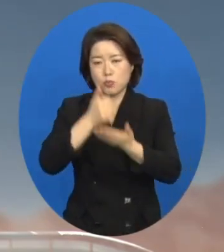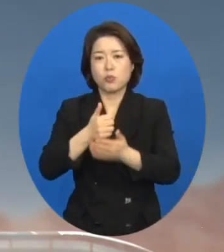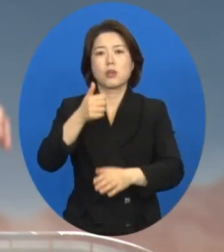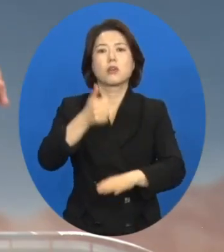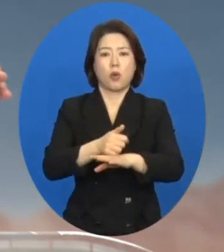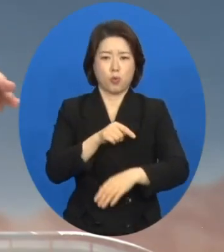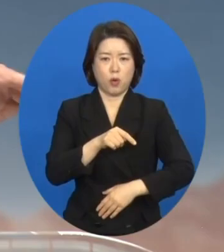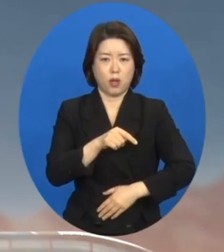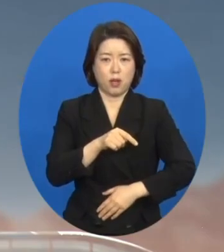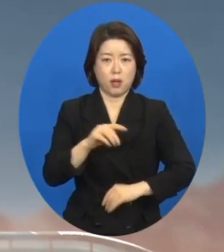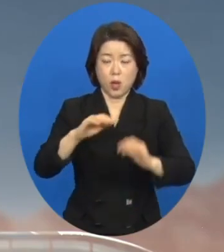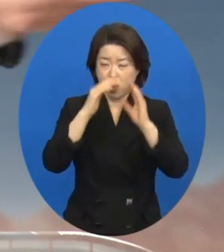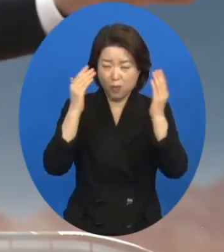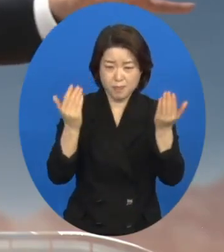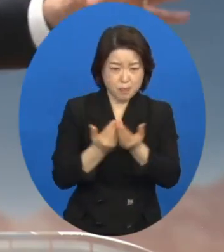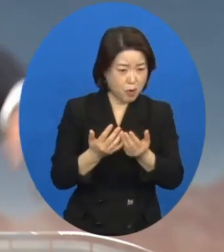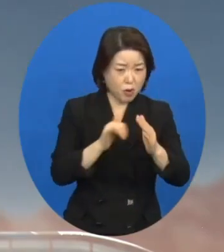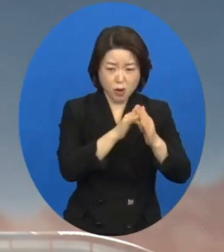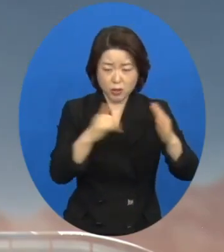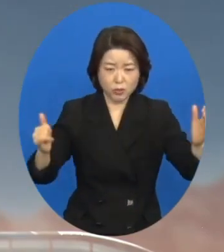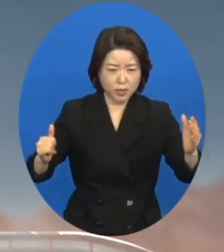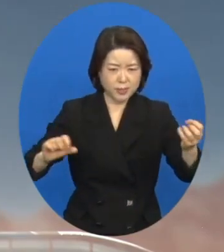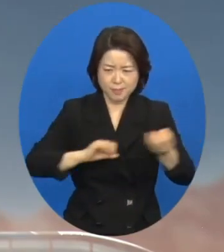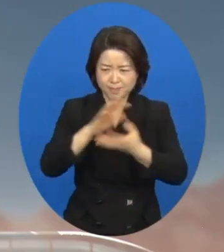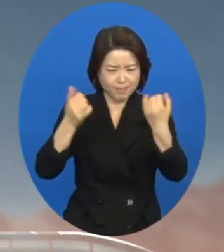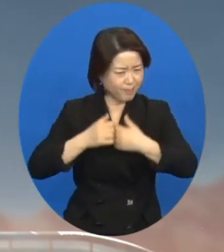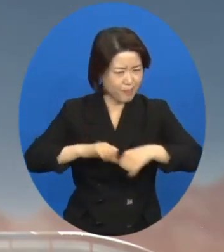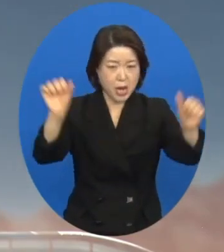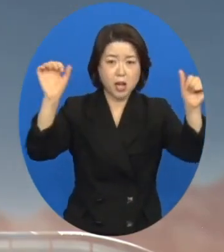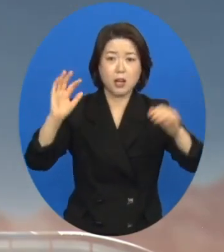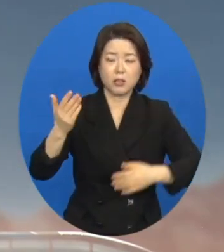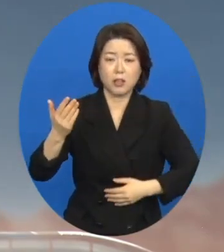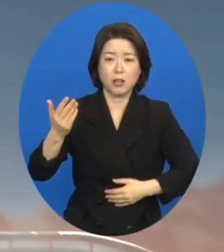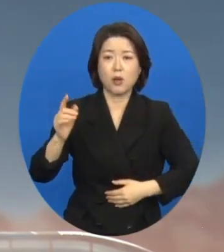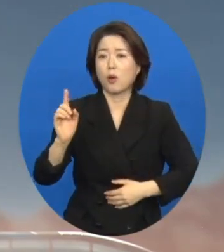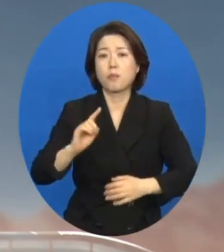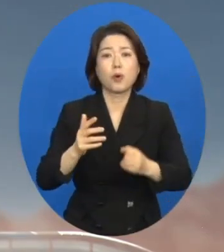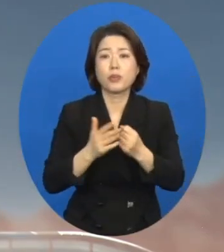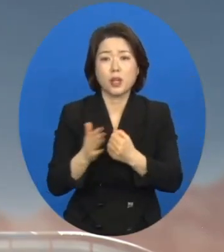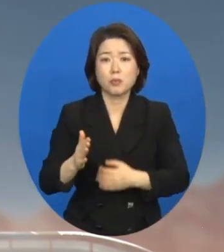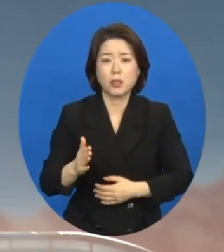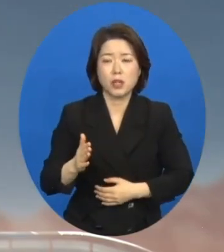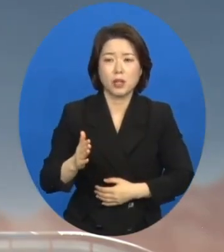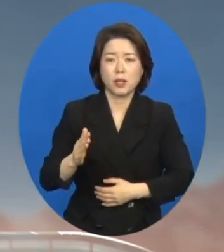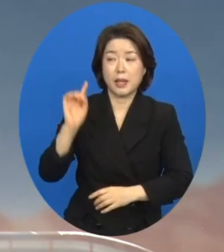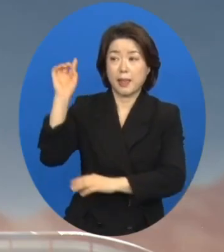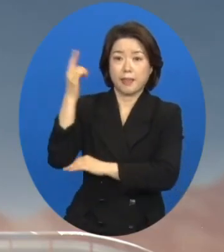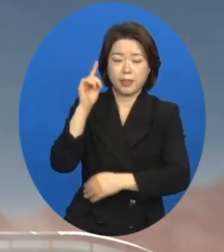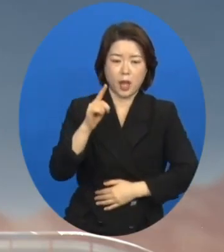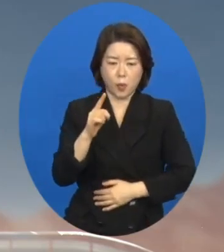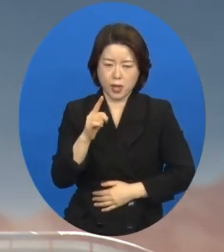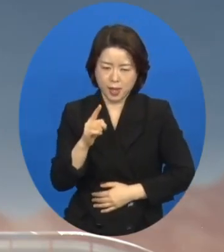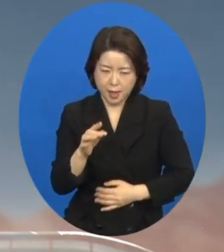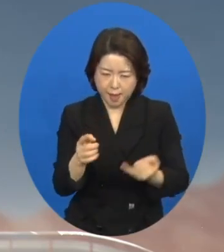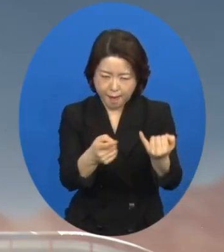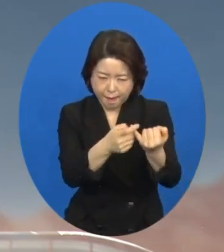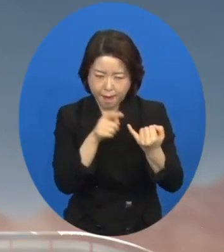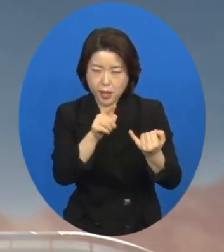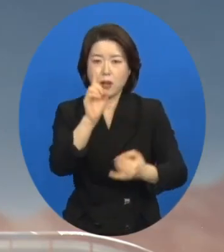이것이 모든 가족이 풍비박산 나는 거예요. 뭐 때문에? 가늠 때문에, 외도 때문에.